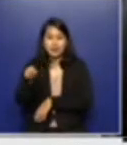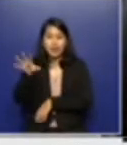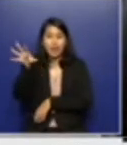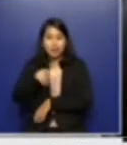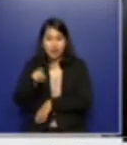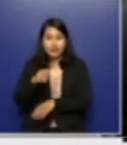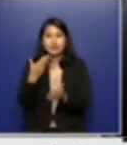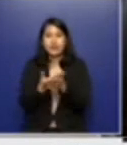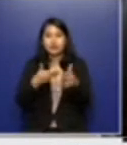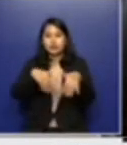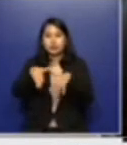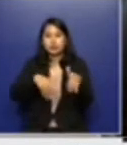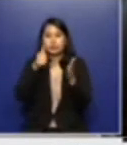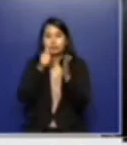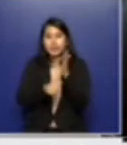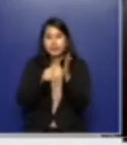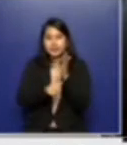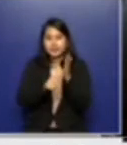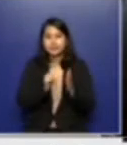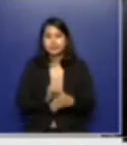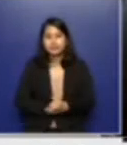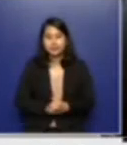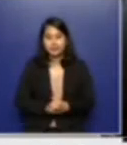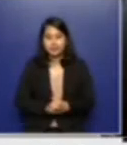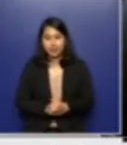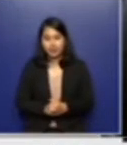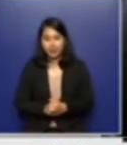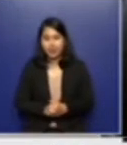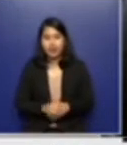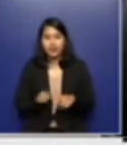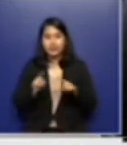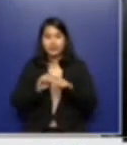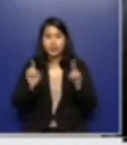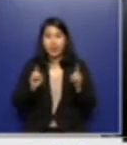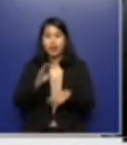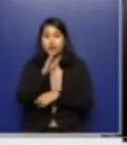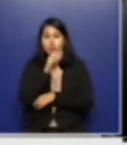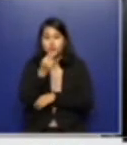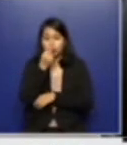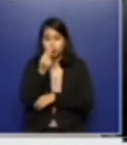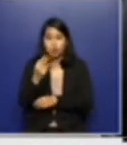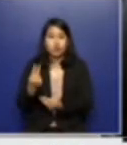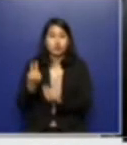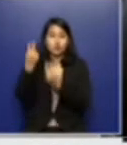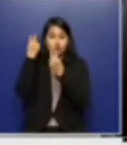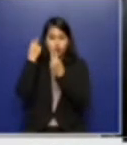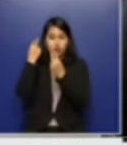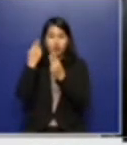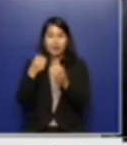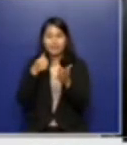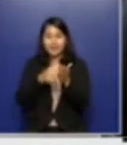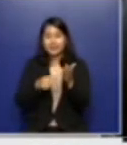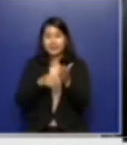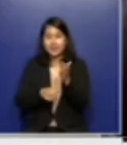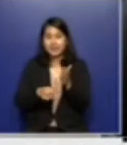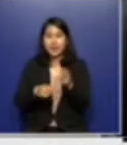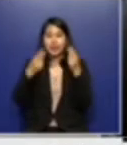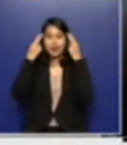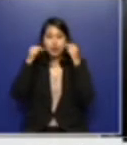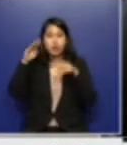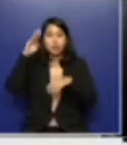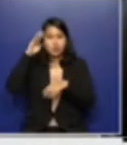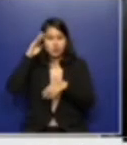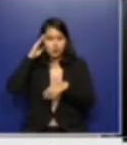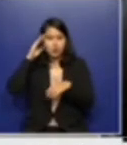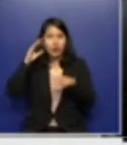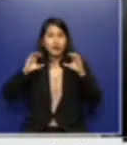ษีอากรของพี่น้องประชาชนแต่ปรากฏว่าถ้าเราย้อนไปดูการจัดเก็บภาษีอากรของรัฐบาลพลเอกประยุทธ์ใน6ปีงบประมาณที่ผ่